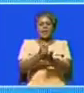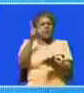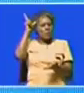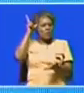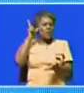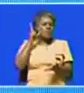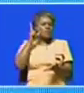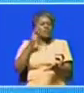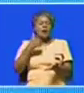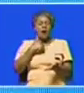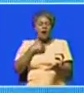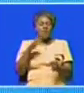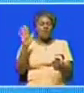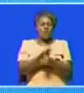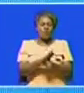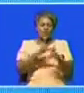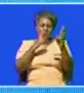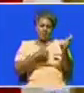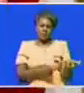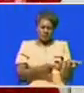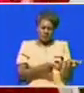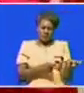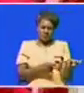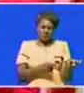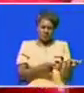Kosgei ana taarifa hiyo kwa kina.